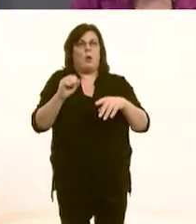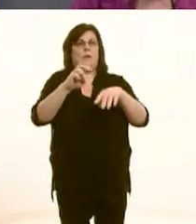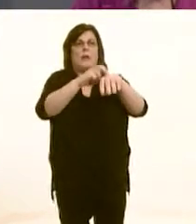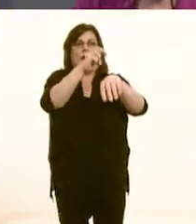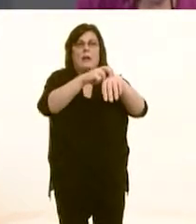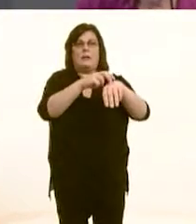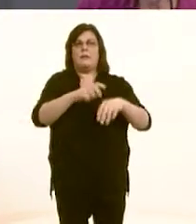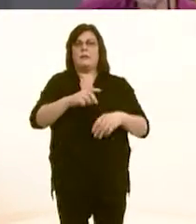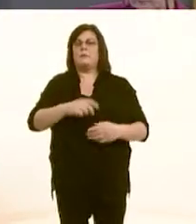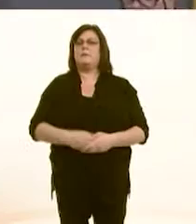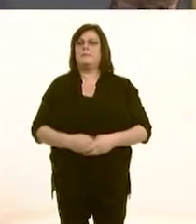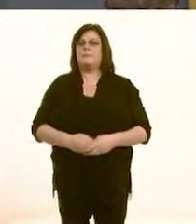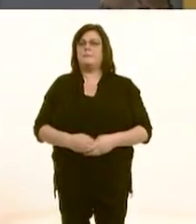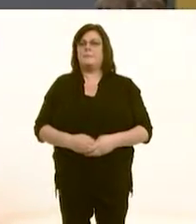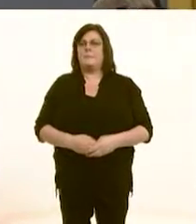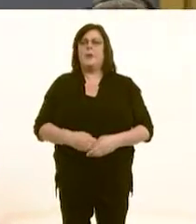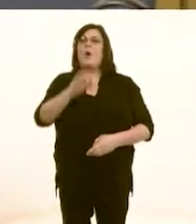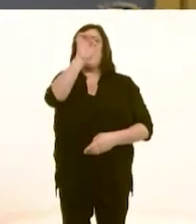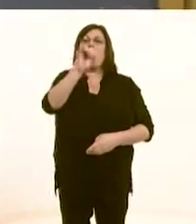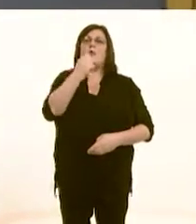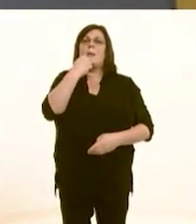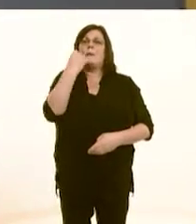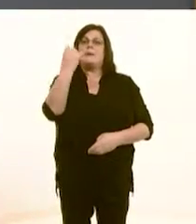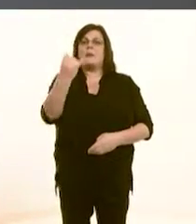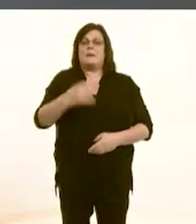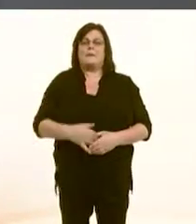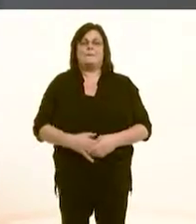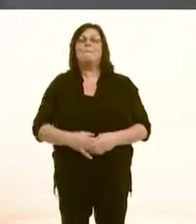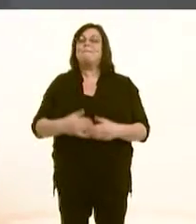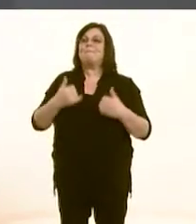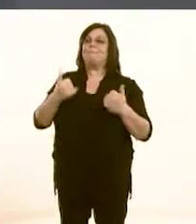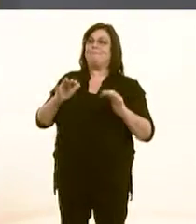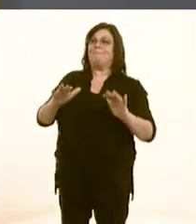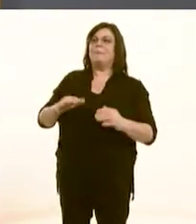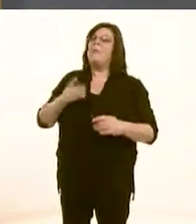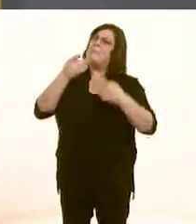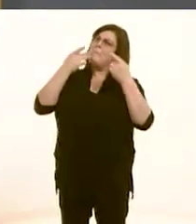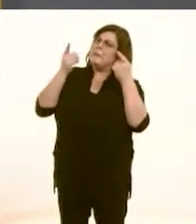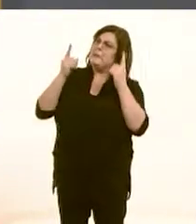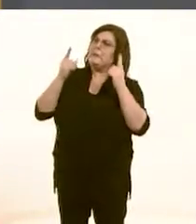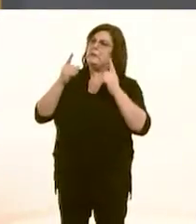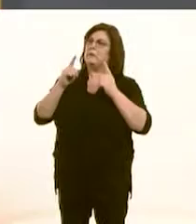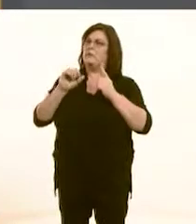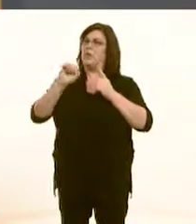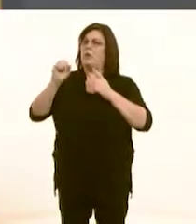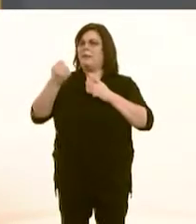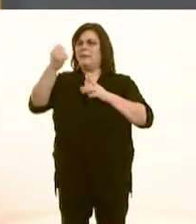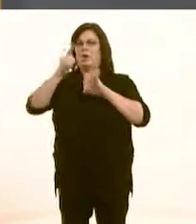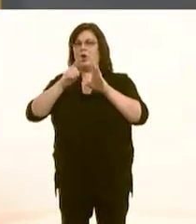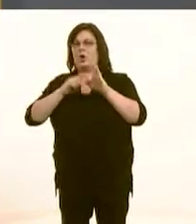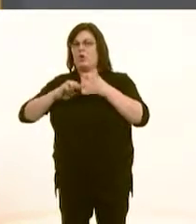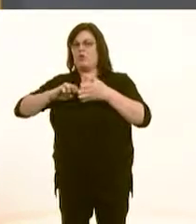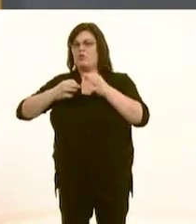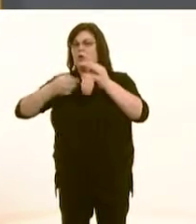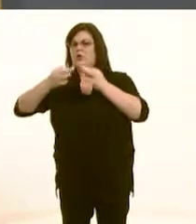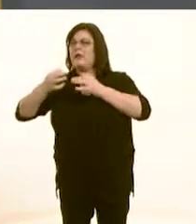Now question six, Lindsay Whittle. Diolch, Llywydd. Certainly keep me on my toes. First Minister, what is the Welsh Government's 10-year strategy for Cardiff